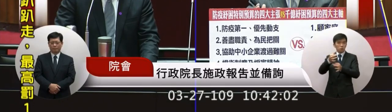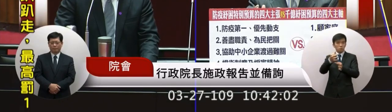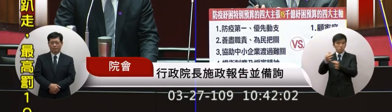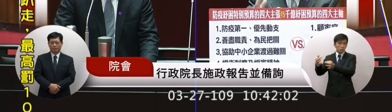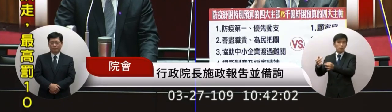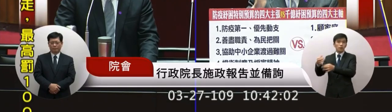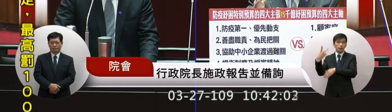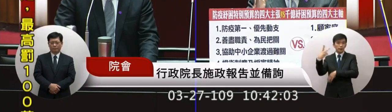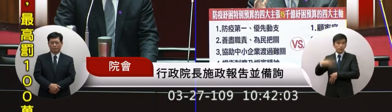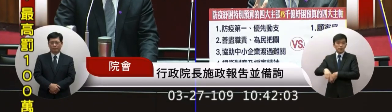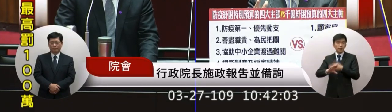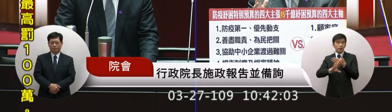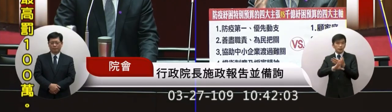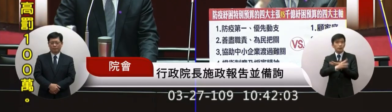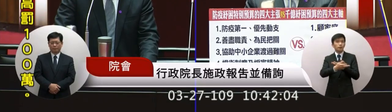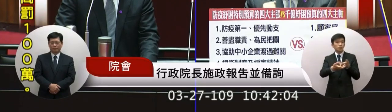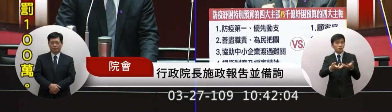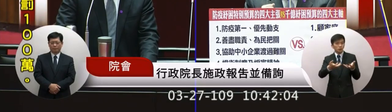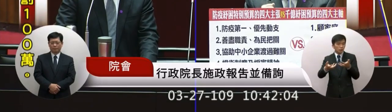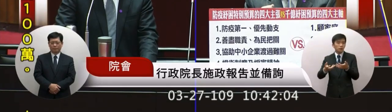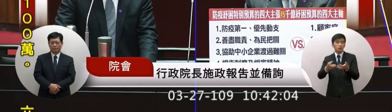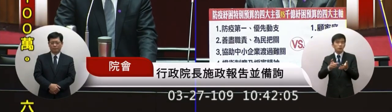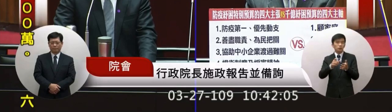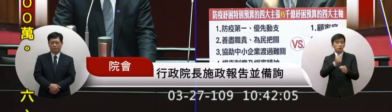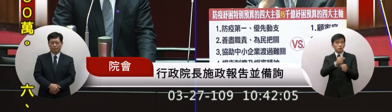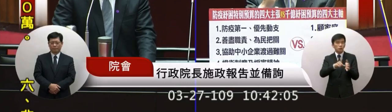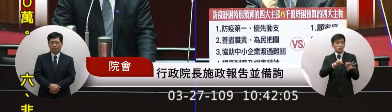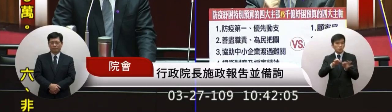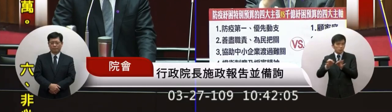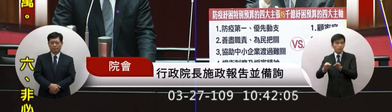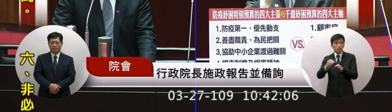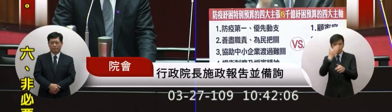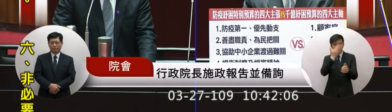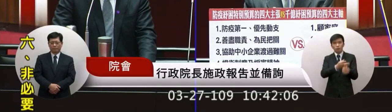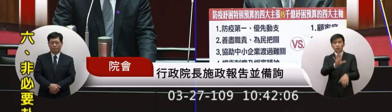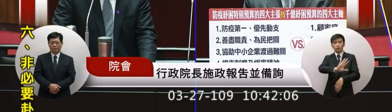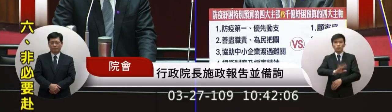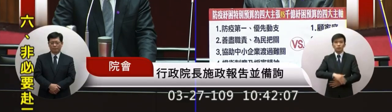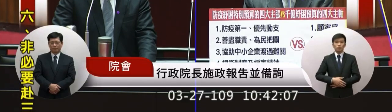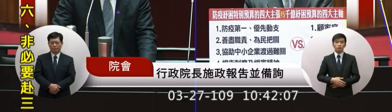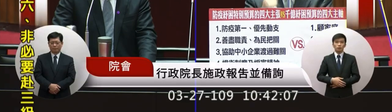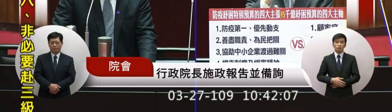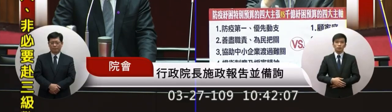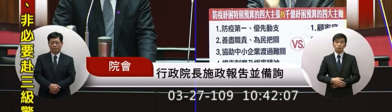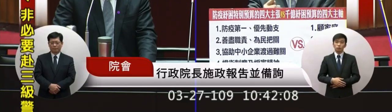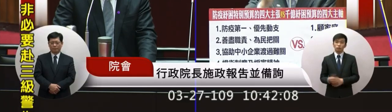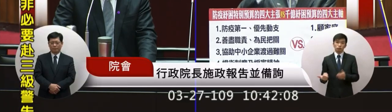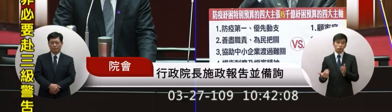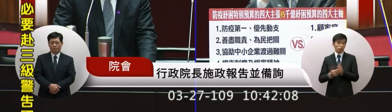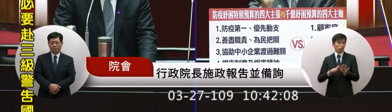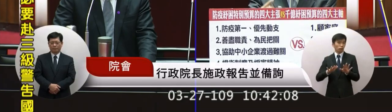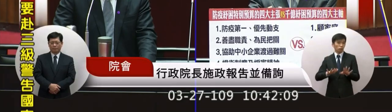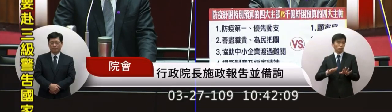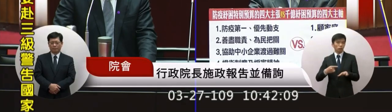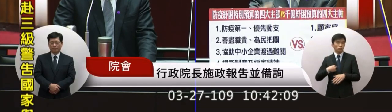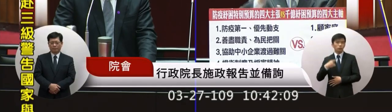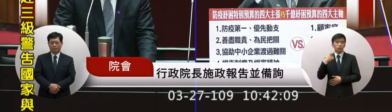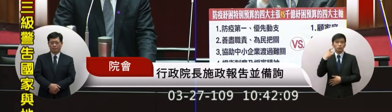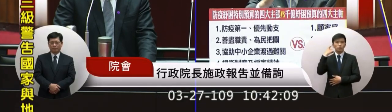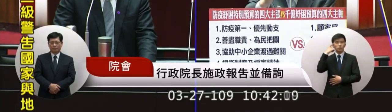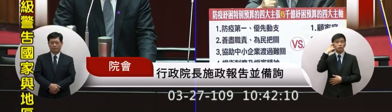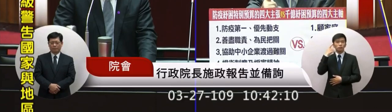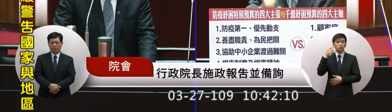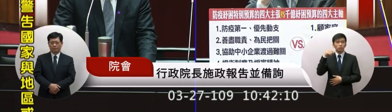影响到整个防疫的进行啦吼。我想到这为止，我认为我们希望